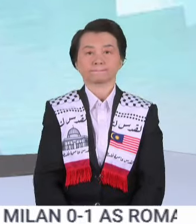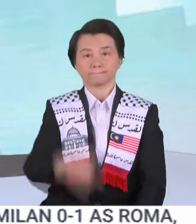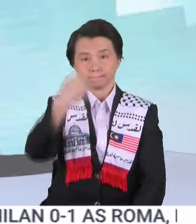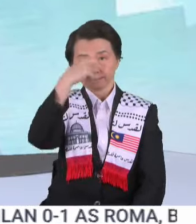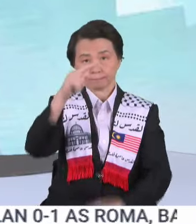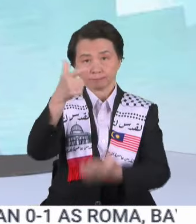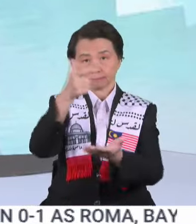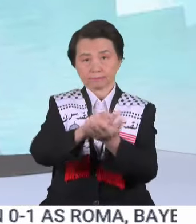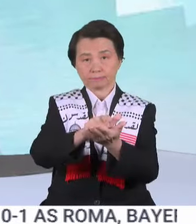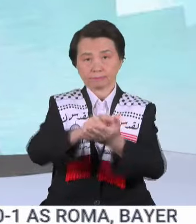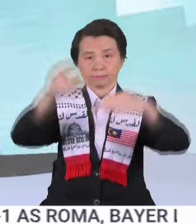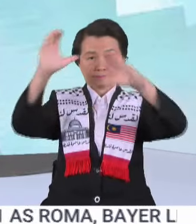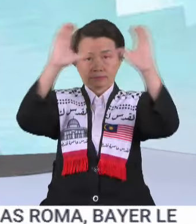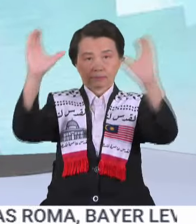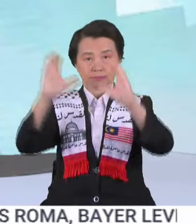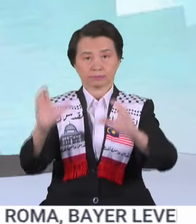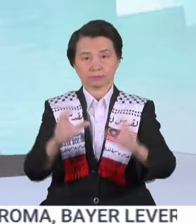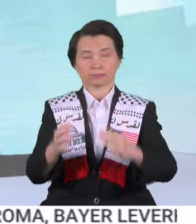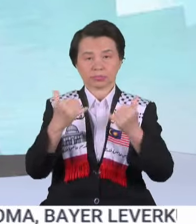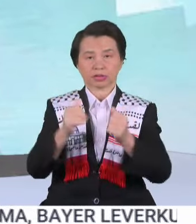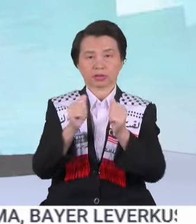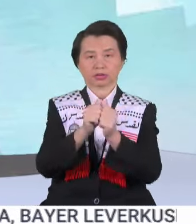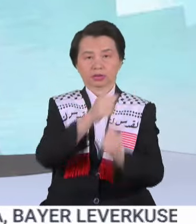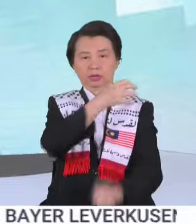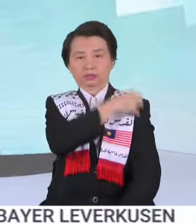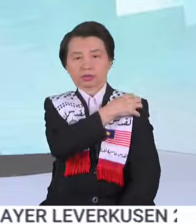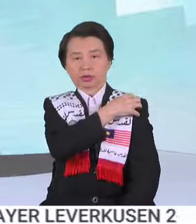Untuk laporan cuaca seluruh negara, langsung bersama